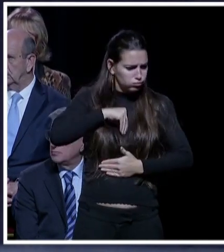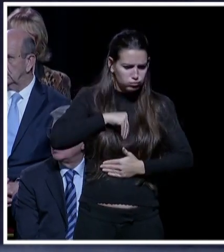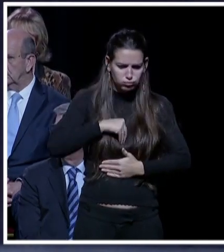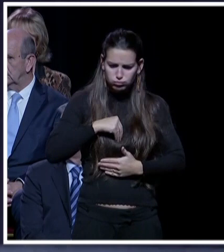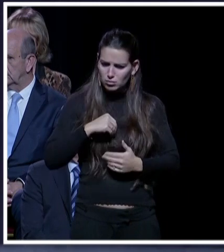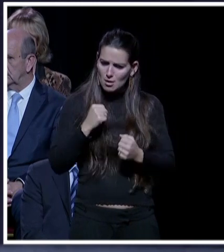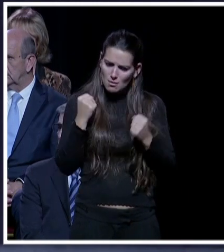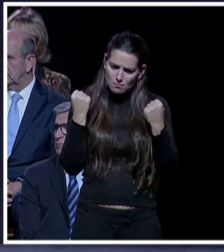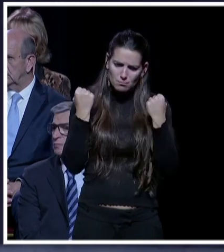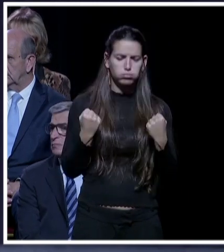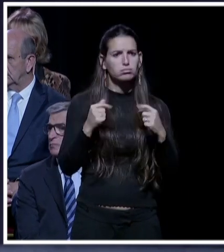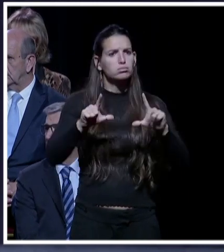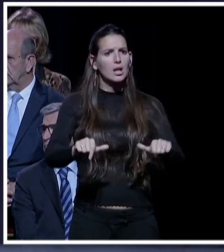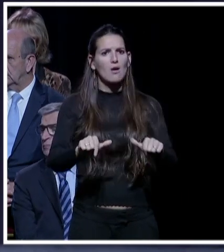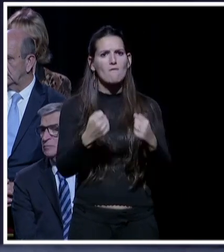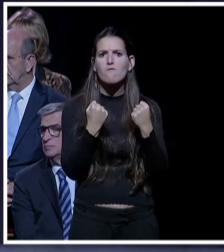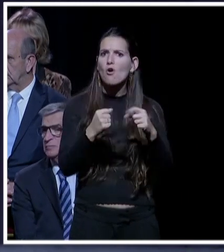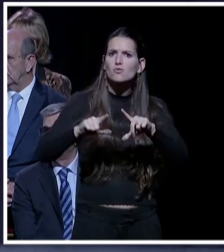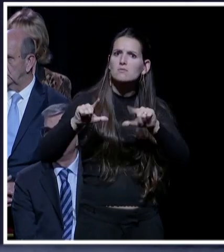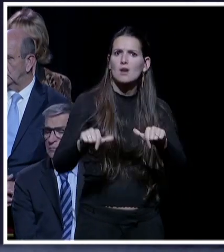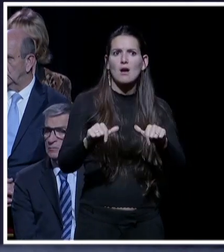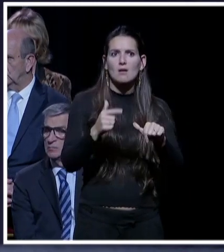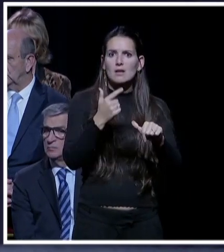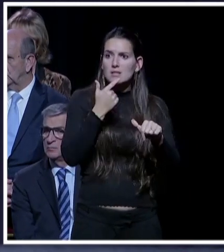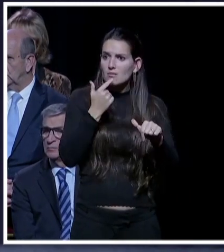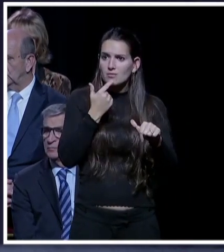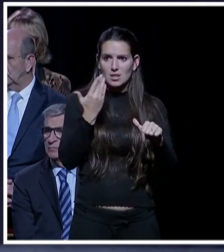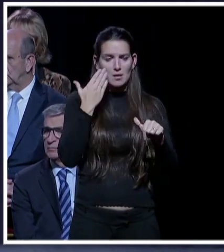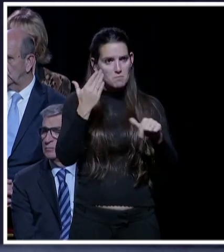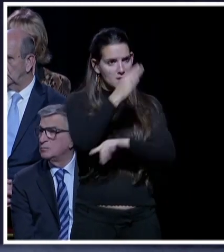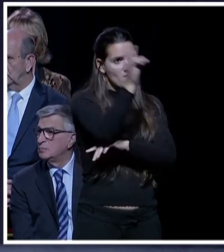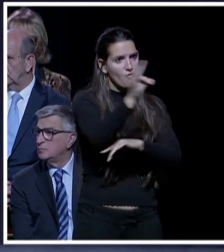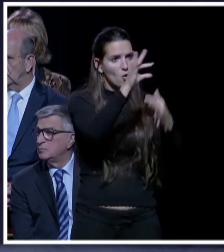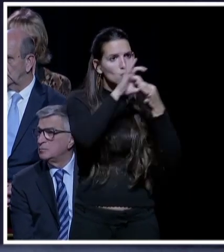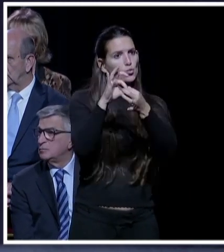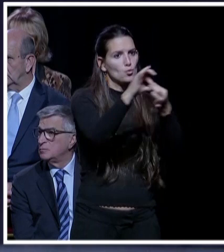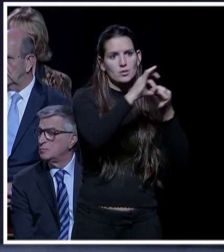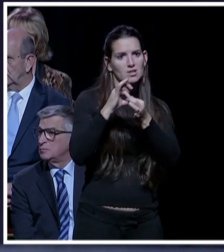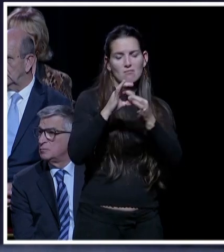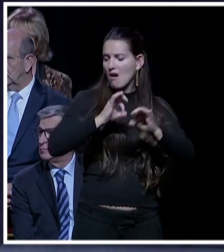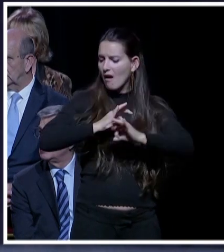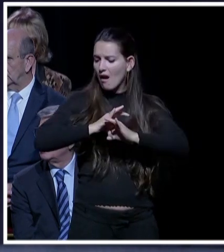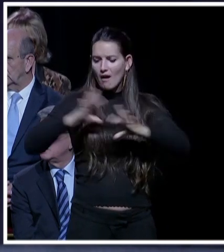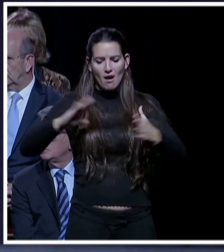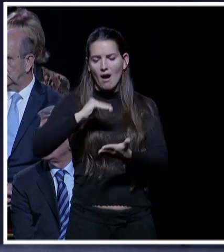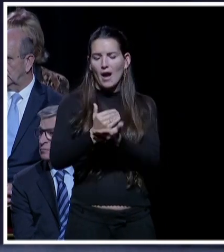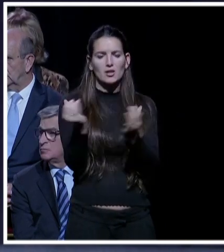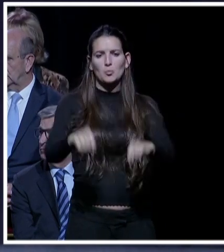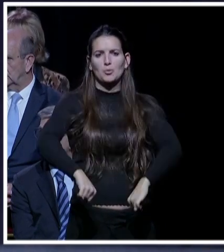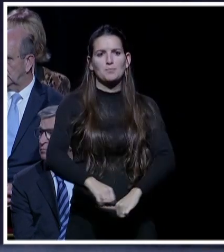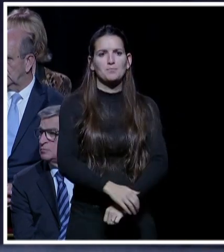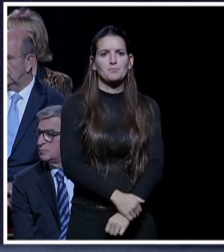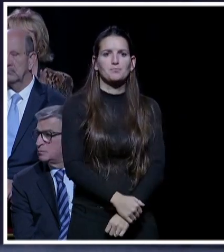une force incroyable. Nous avons en nous une certitude. Quand la France est unie, rien ne peut l'arrêter.